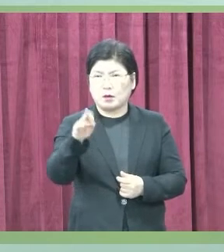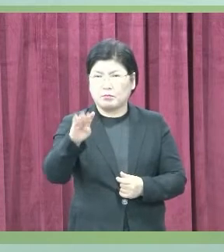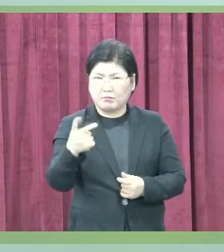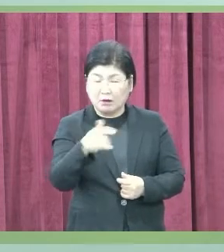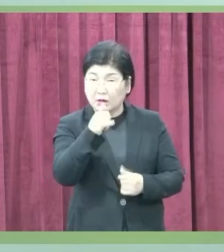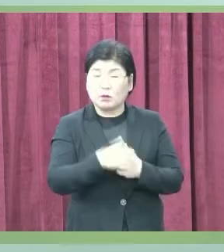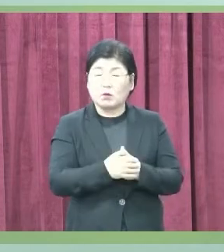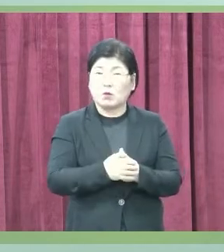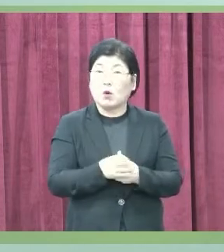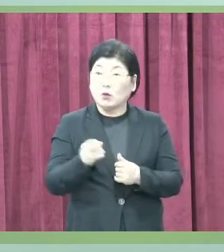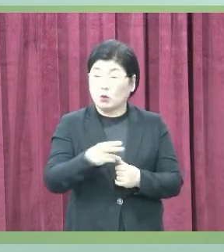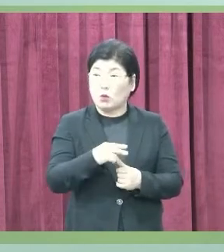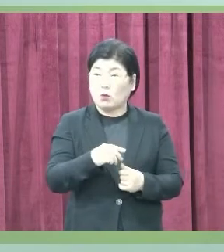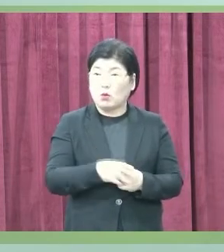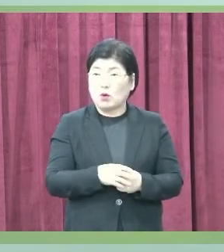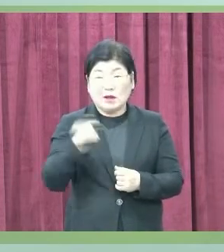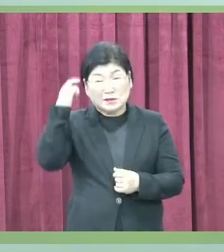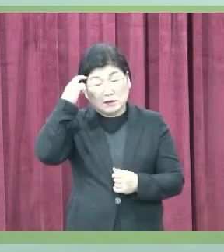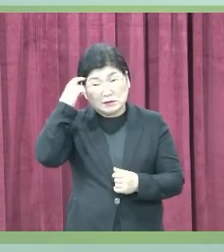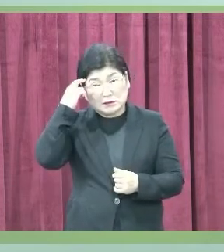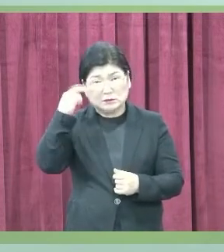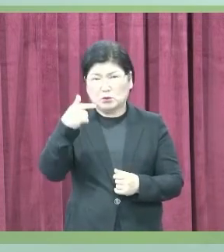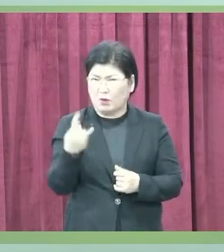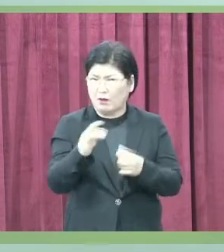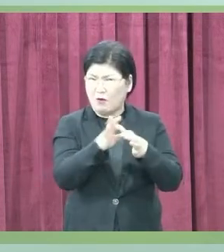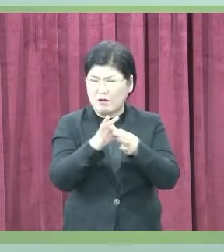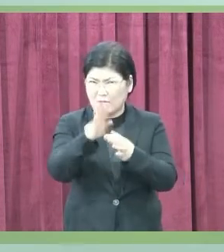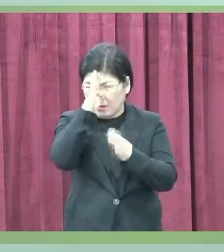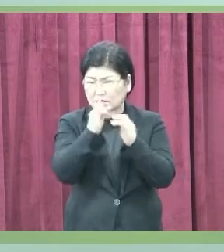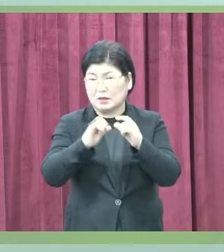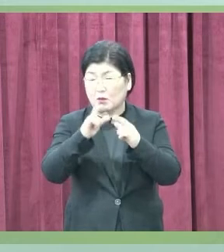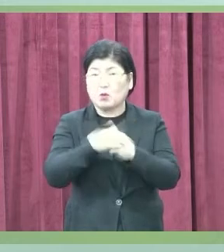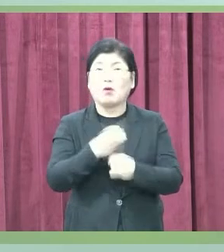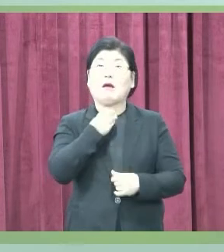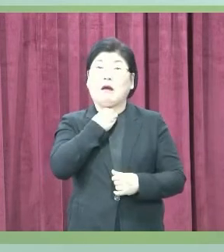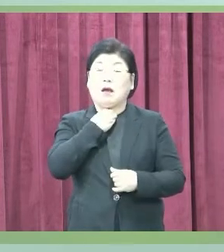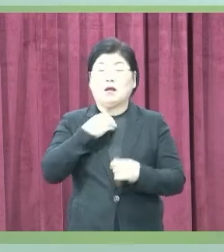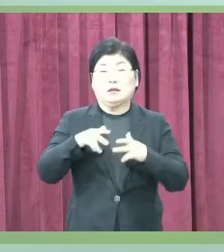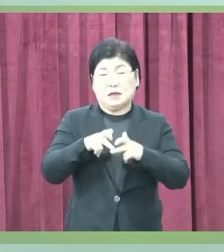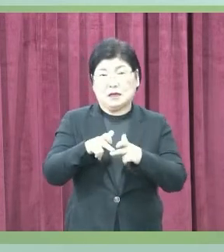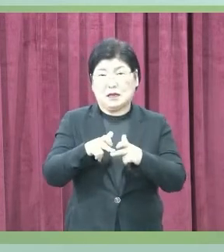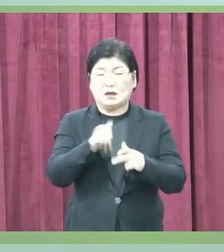신경계 질환은 뇌병변 장애와 정신질환에서 높았습니다. 그 다음에 갑상선 장애는